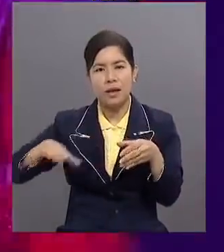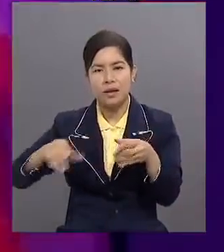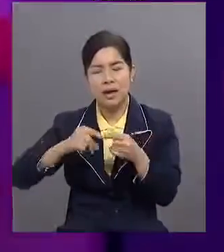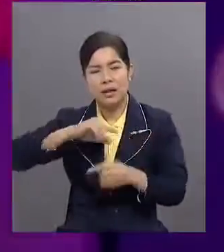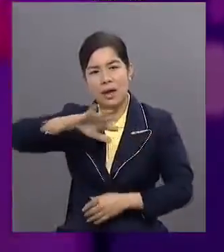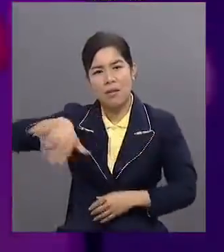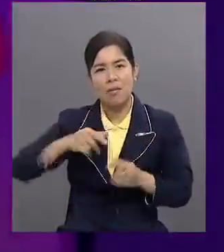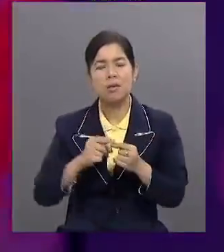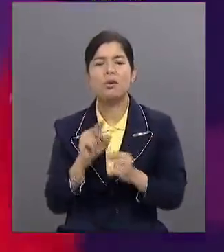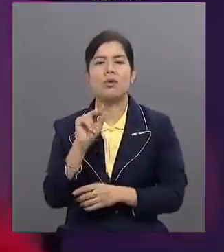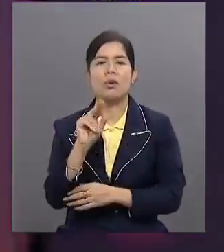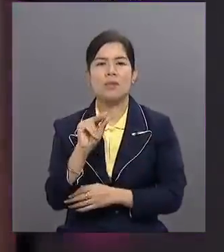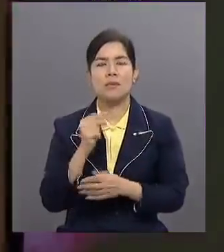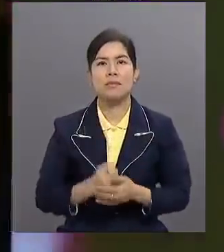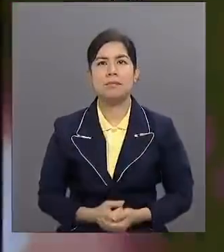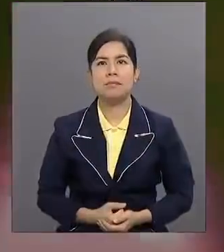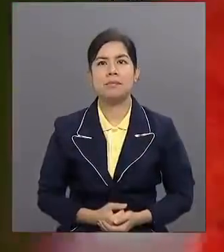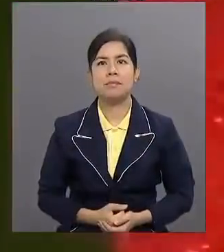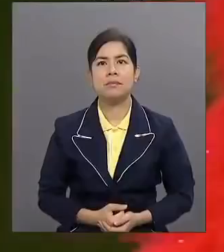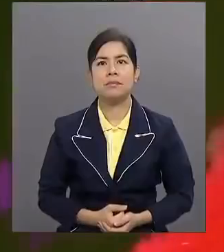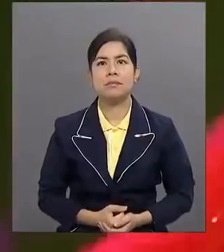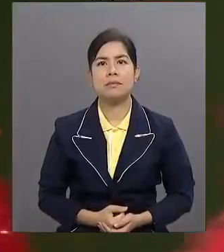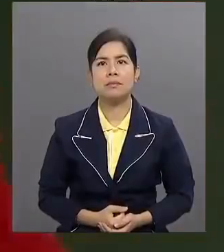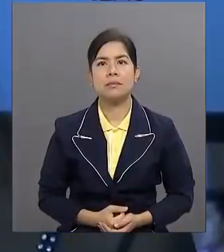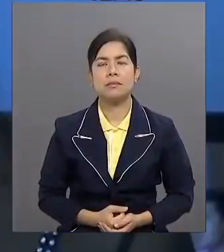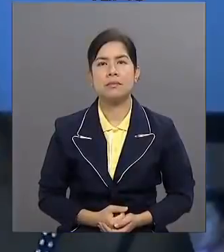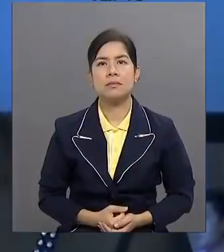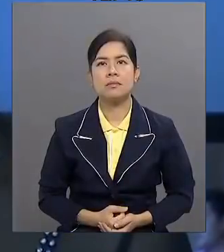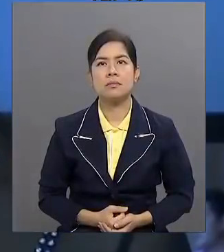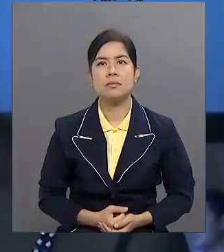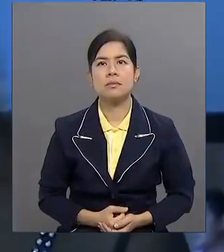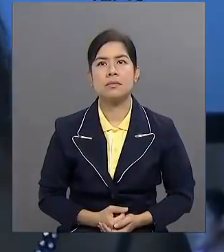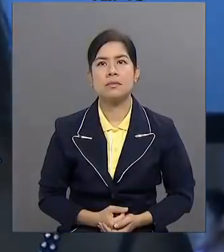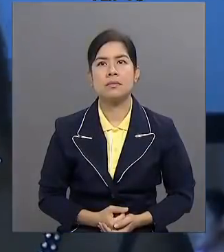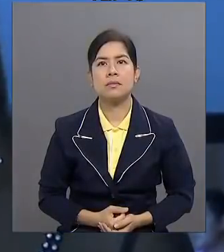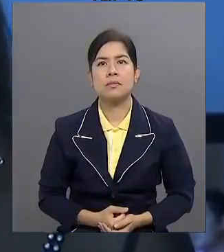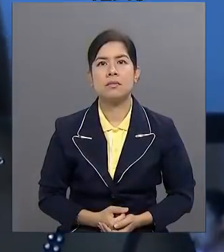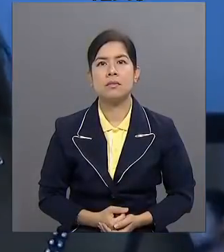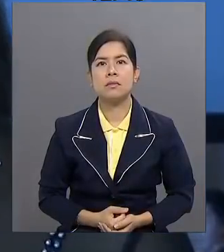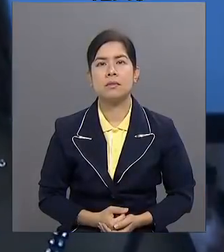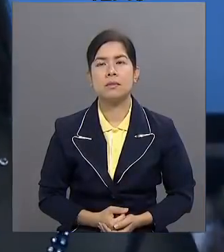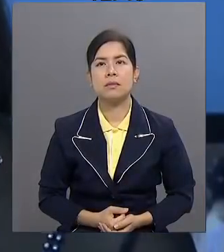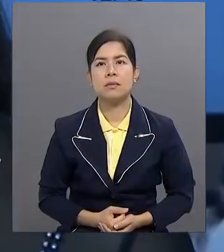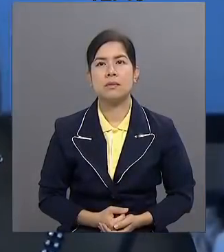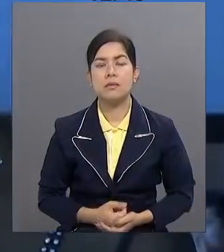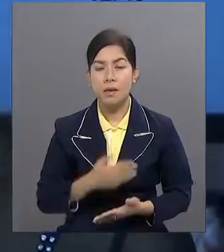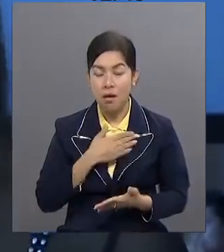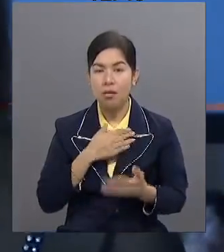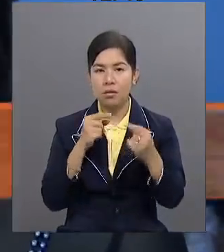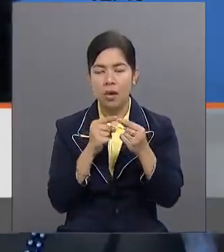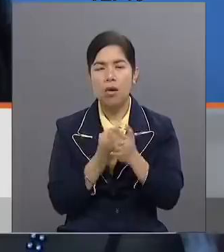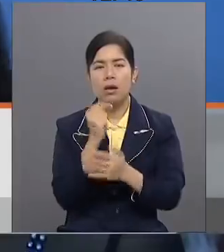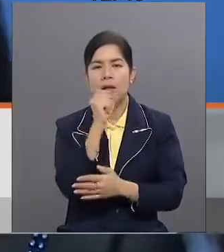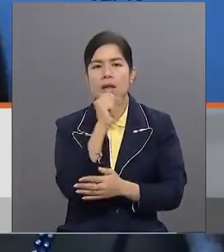น คือครูเจ็บแก้ปัญหาเพราะว่าเสียงจ้าจ๋าไม่ใช่เป็นทนเสียงเหงื่อนเสียงค่อนข้างต่ำแล้วก็ทุ้มแต่ว่าเรน